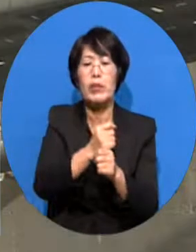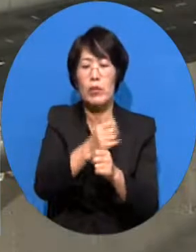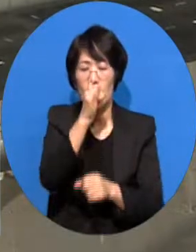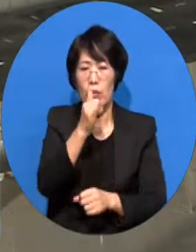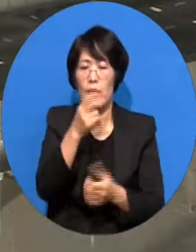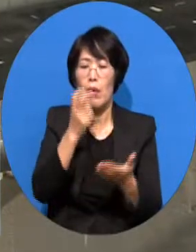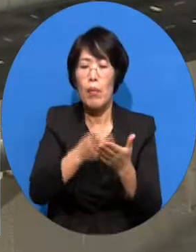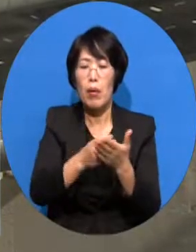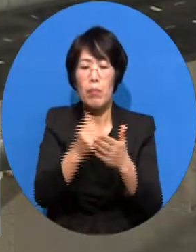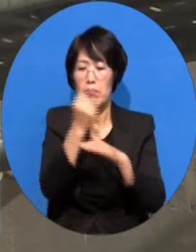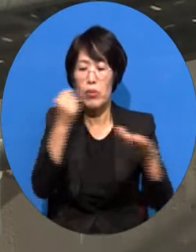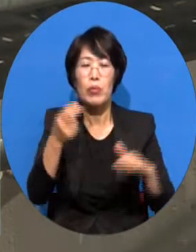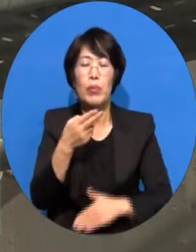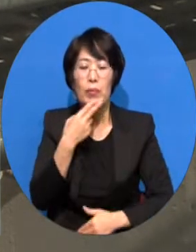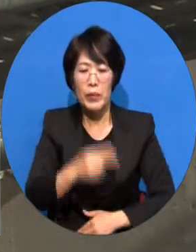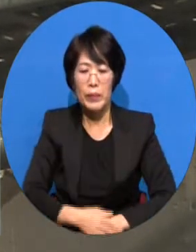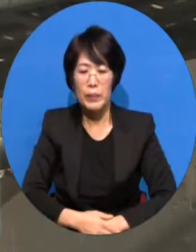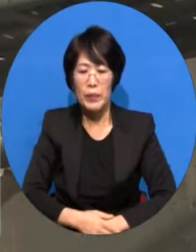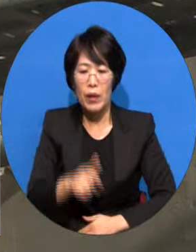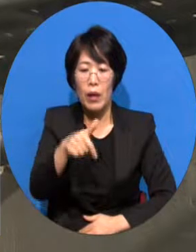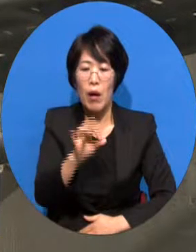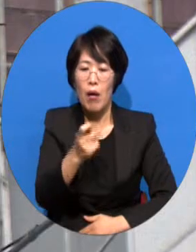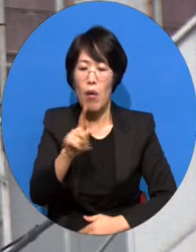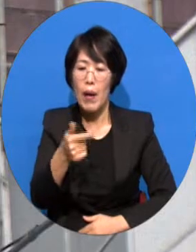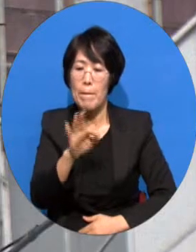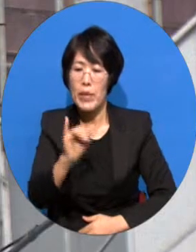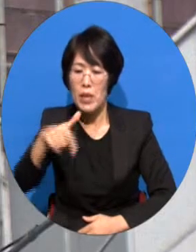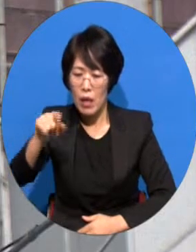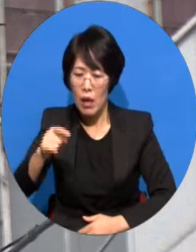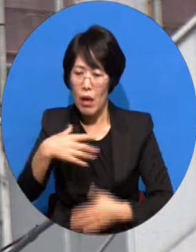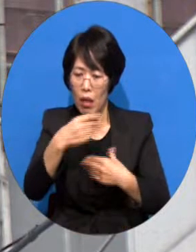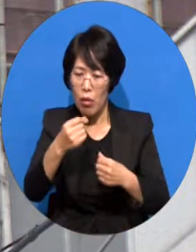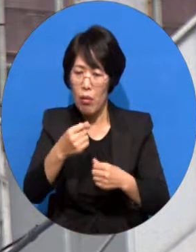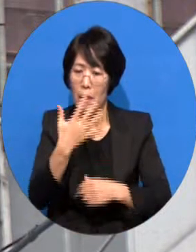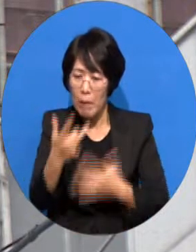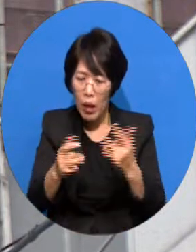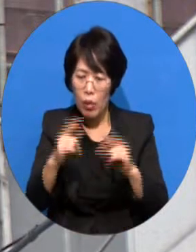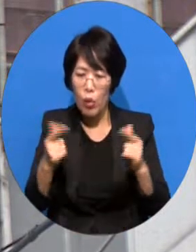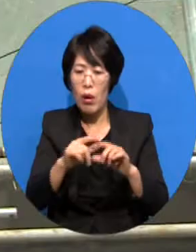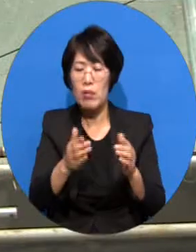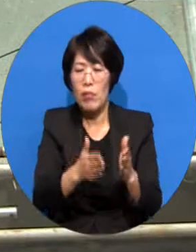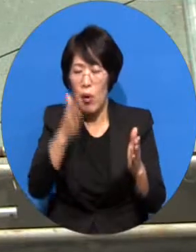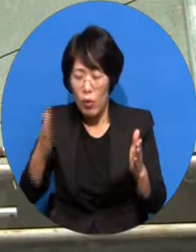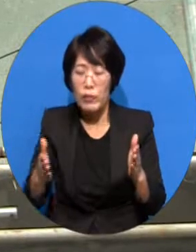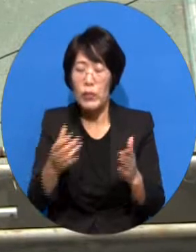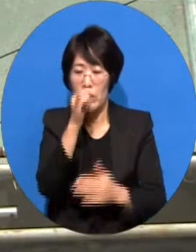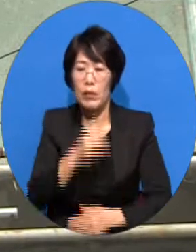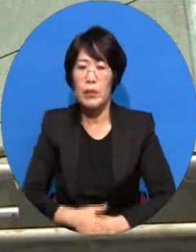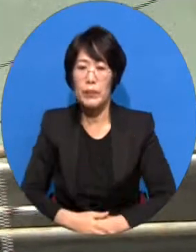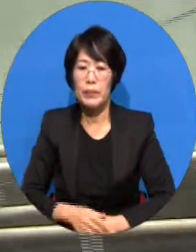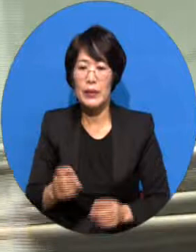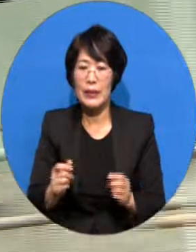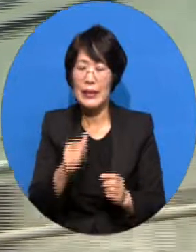q 카드 있지 않다고 넘기기가 무슨 뭐 안 된 아가를 누락되는 경우도 있었고 간격이 넓어 경우도 있었는데 수직